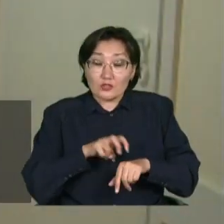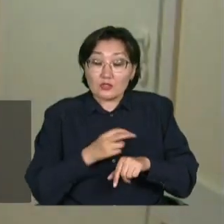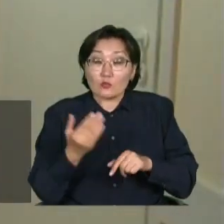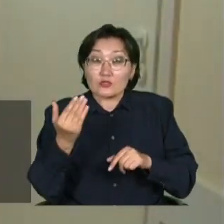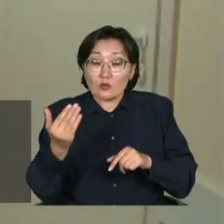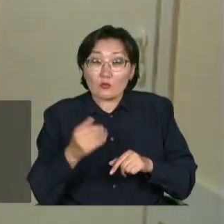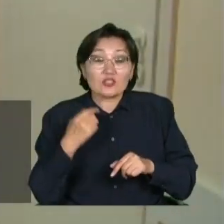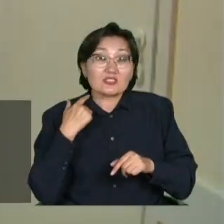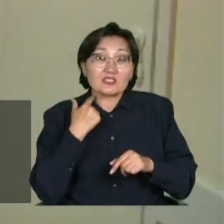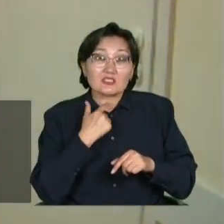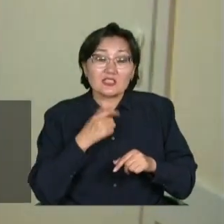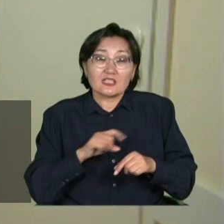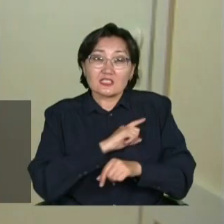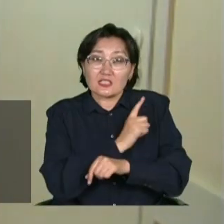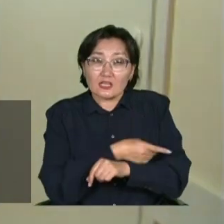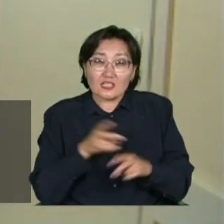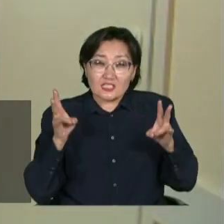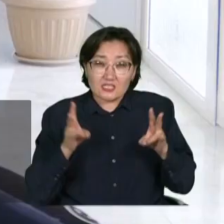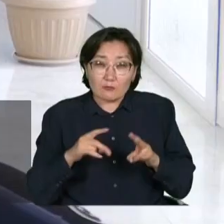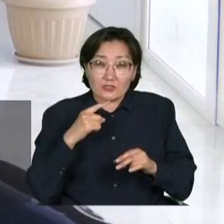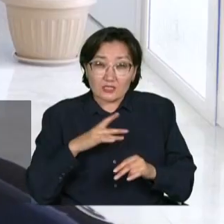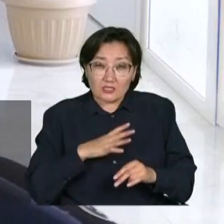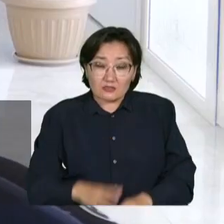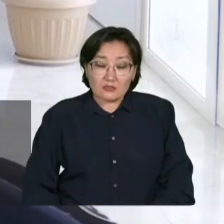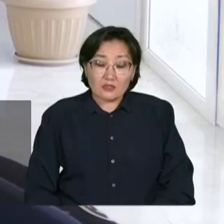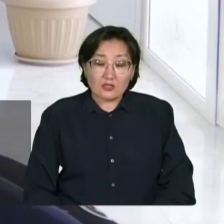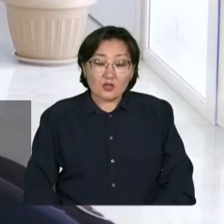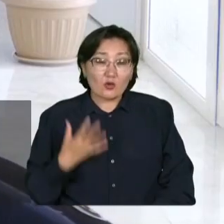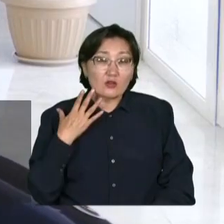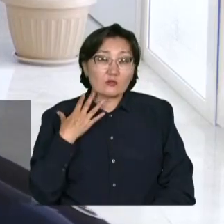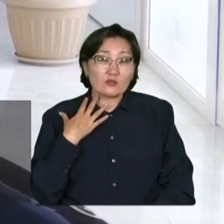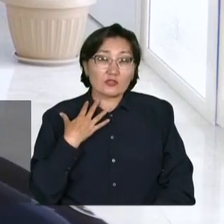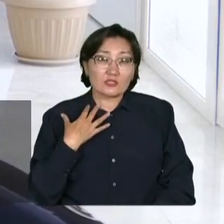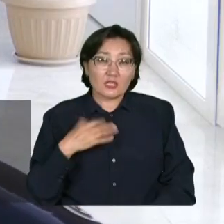оның мойнының қатты зақымдалғанын айтады. Мойын